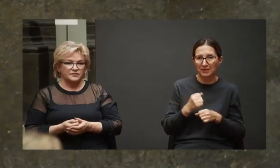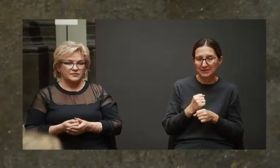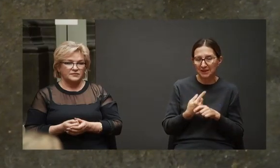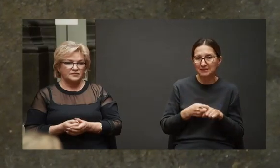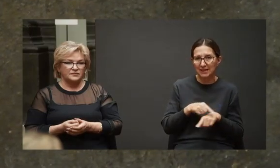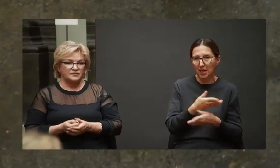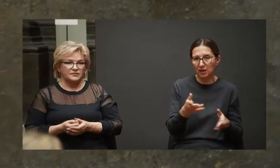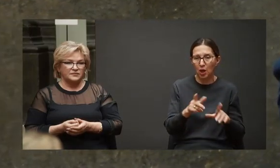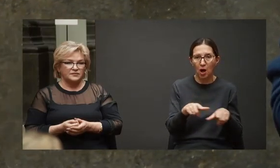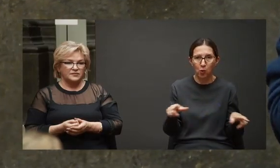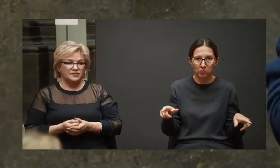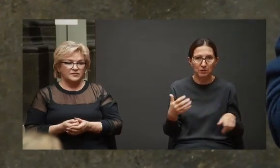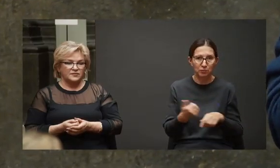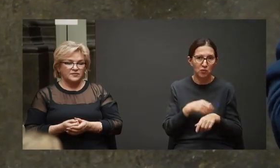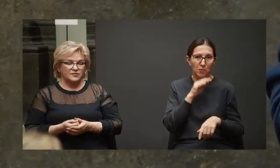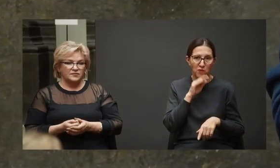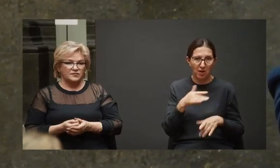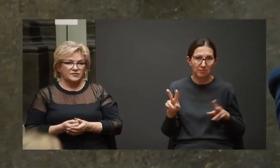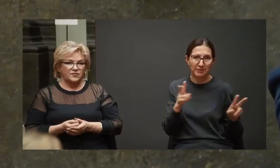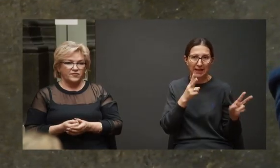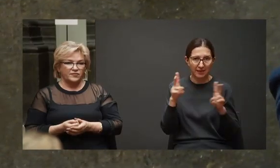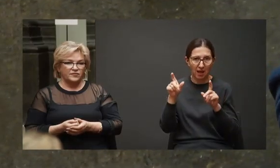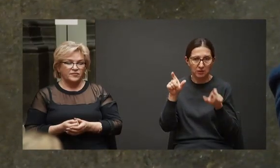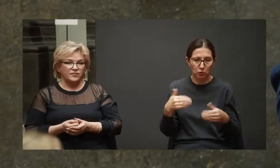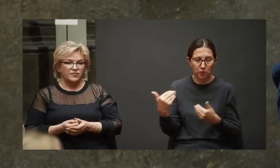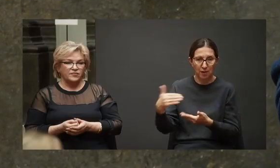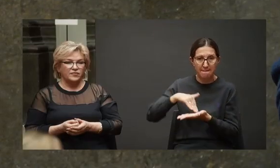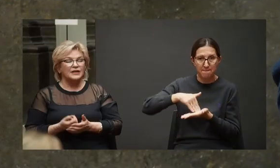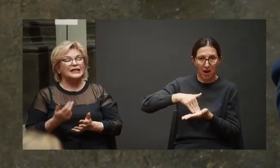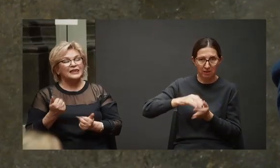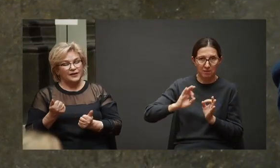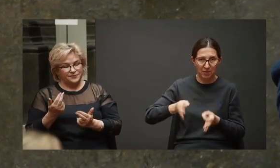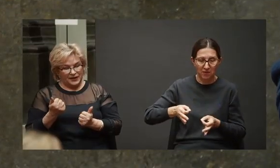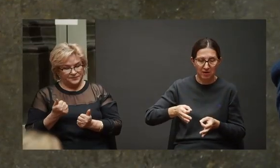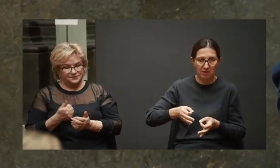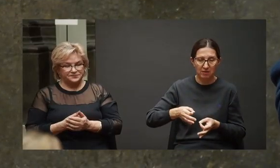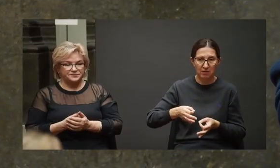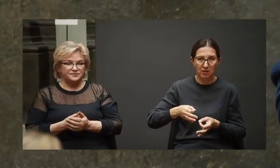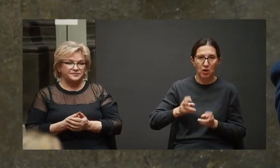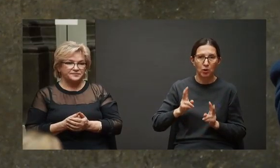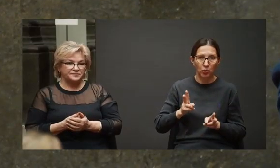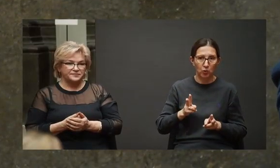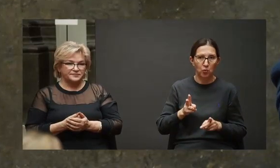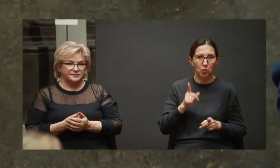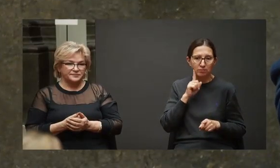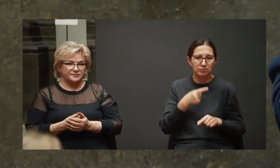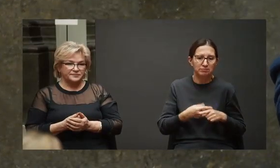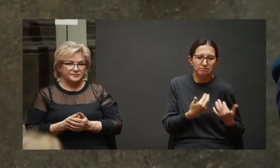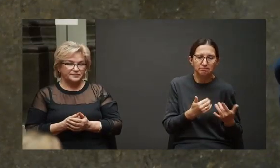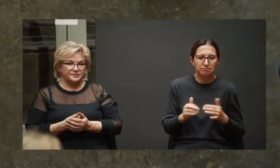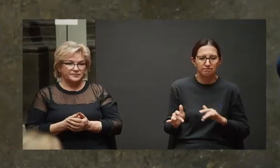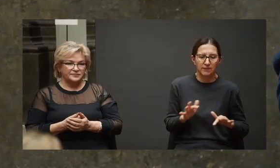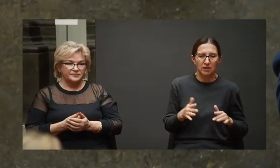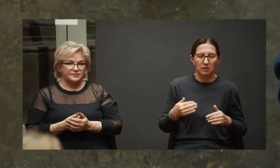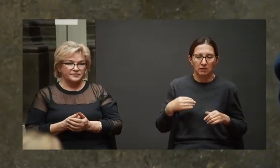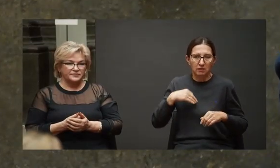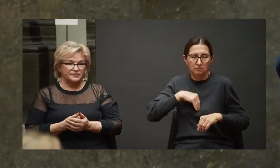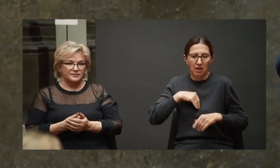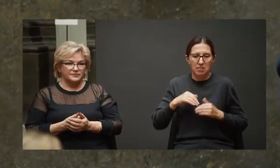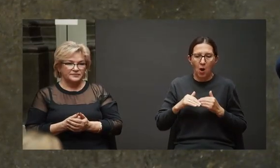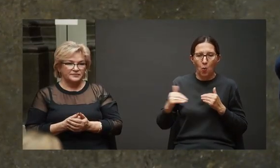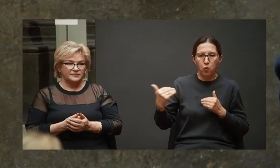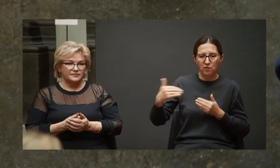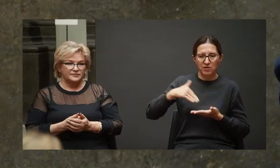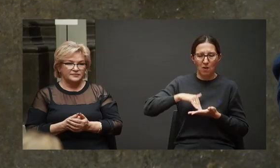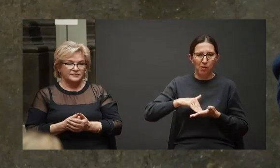это люди, я так понимаю, профессиональные танцоры, да, балетные. Да, то есть это люди, которые владеют жестом, да, на уровне вот как бы